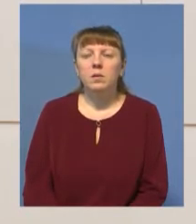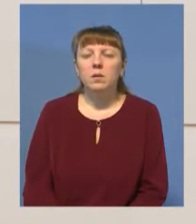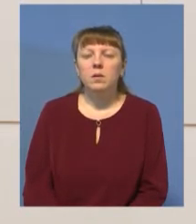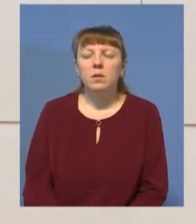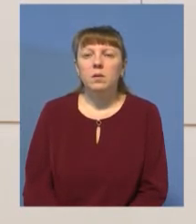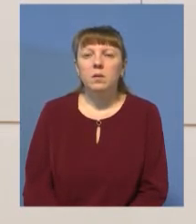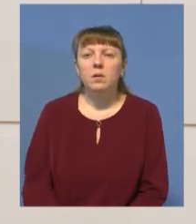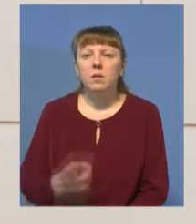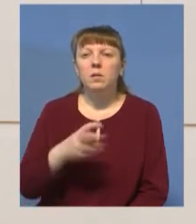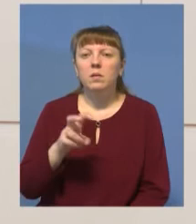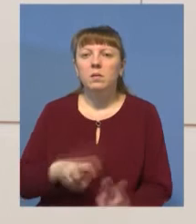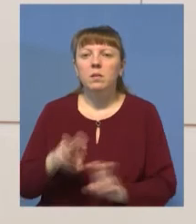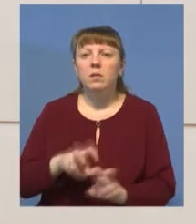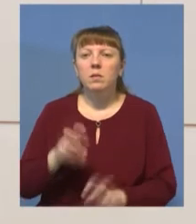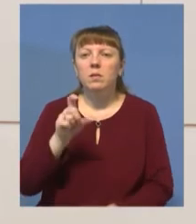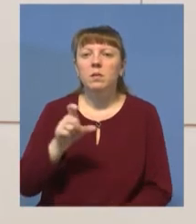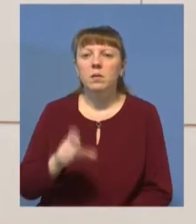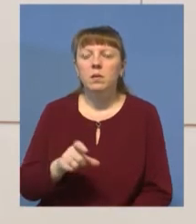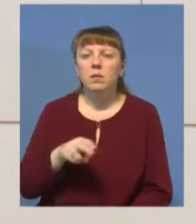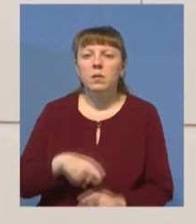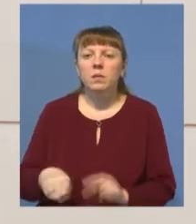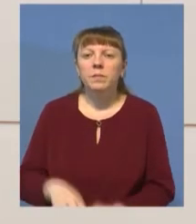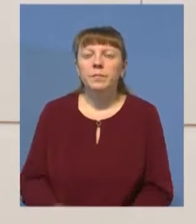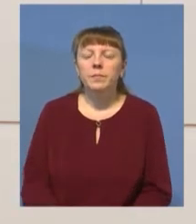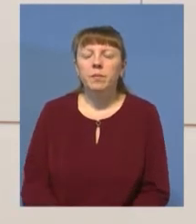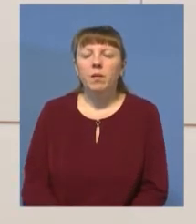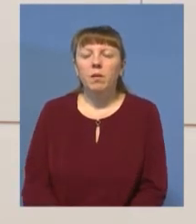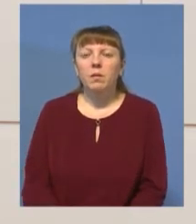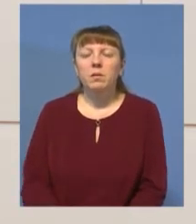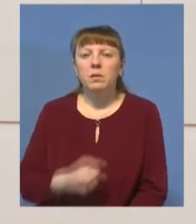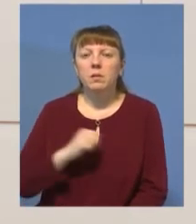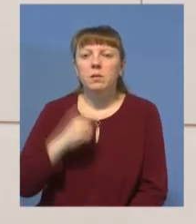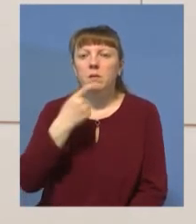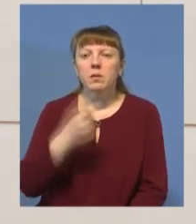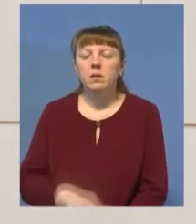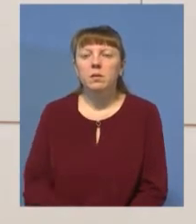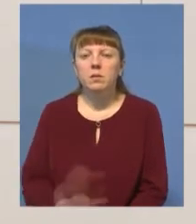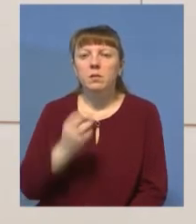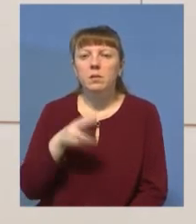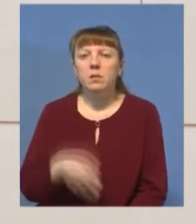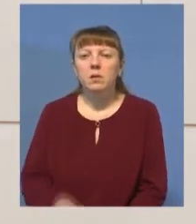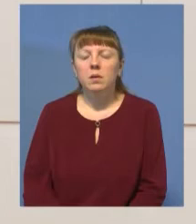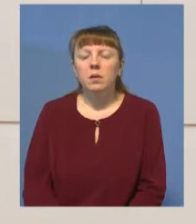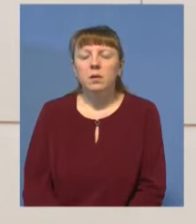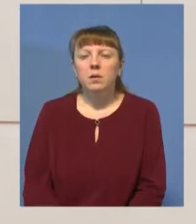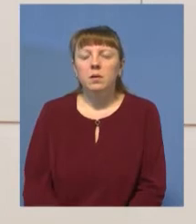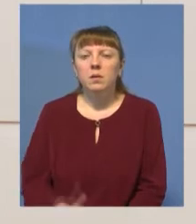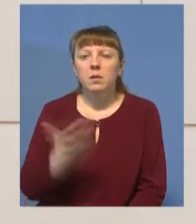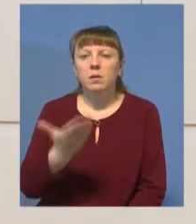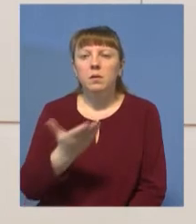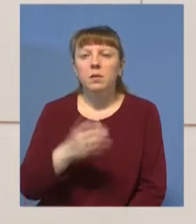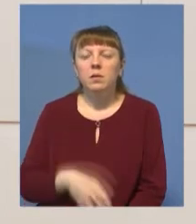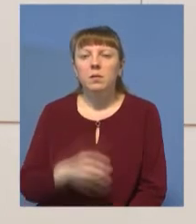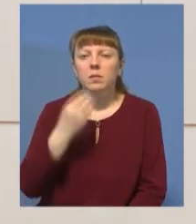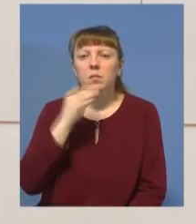основа да, для взыскания морального вреда, поскольку самой организации, самим ИП были предоставлены